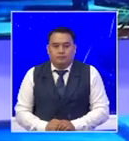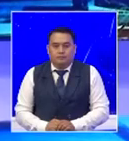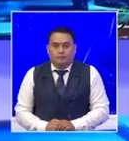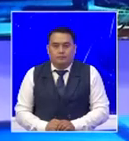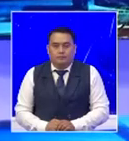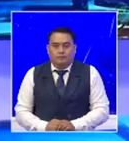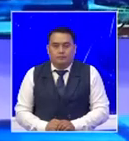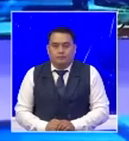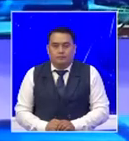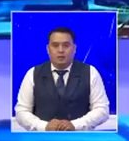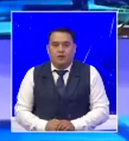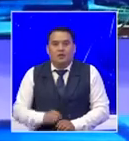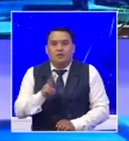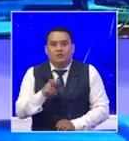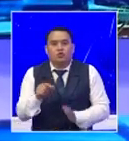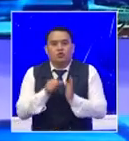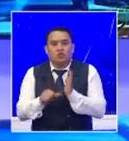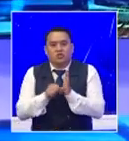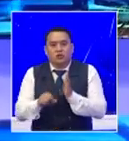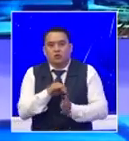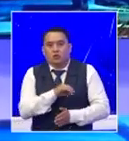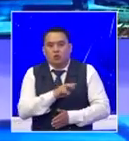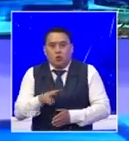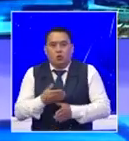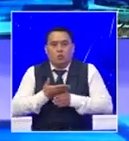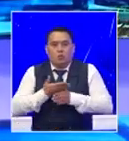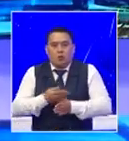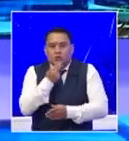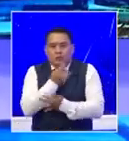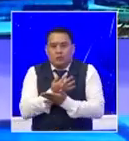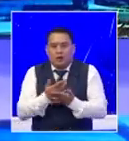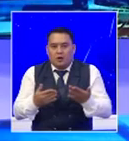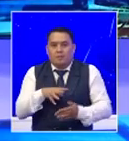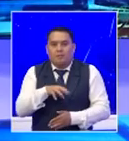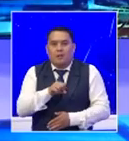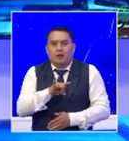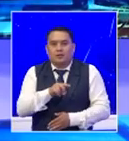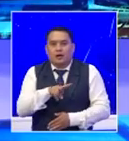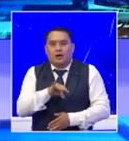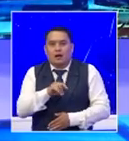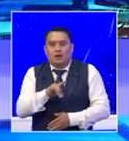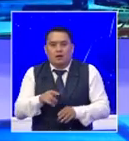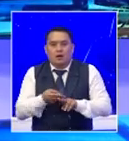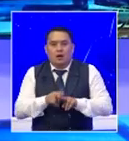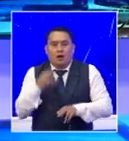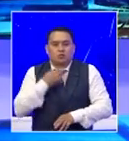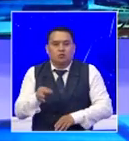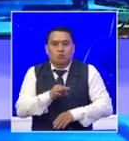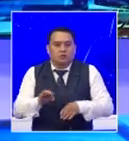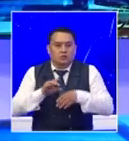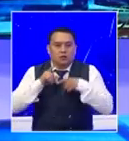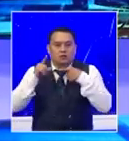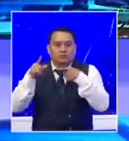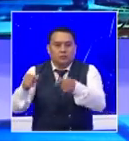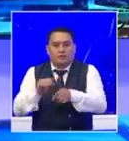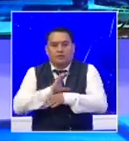С миру по нитке. Свыше 260 тонн гуманитарной помощи доставлено в Мактааральский сельский округ из Алматинской области. Это